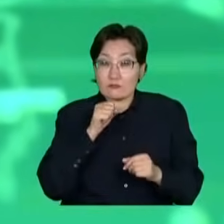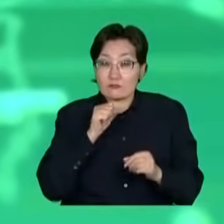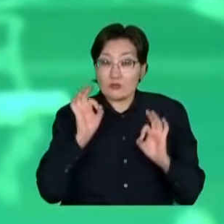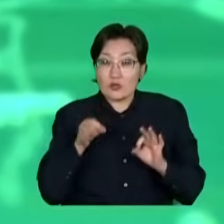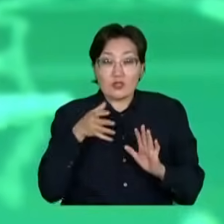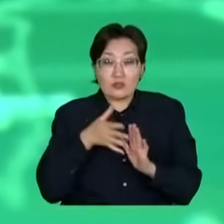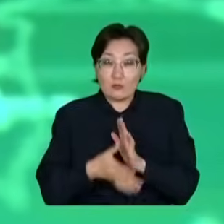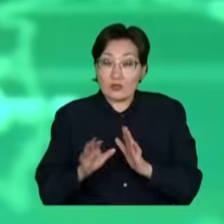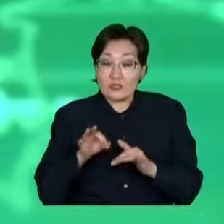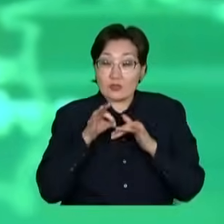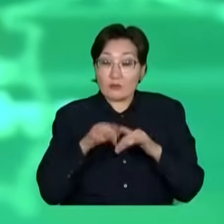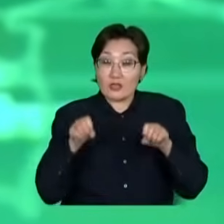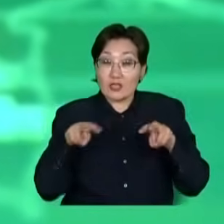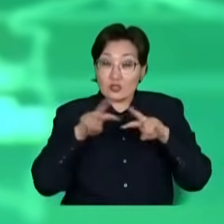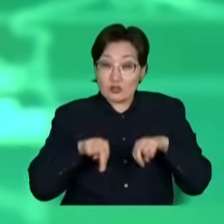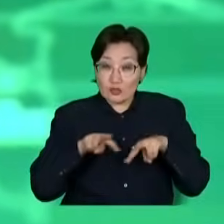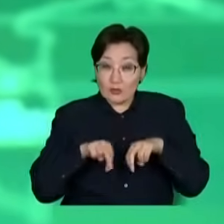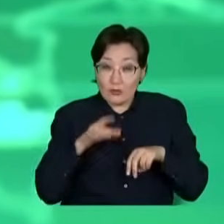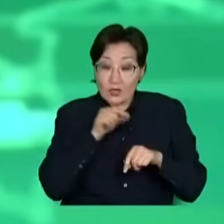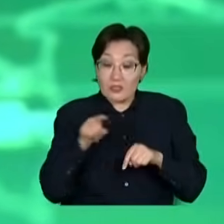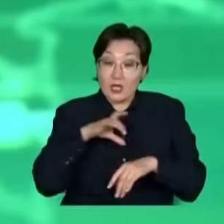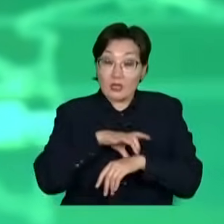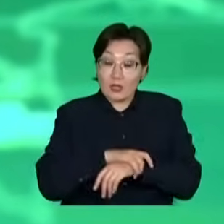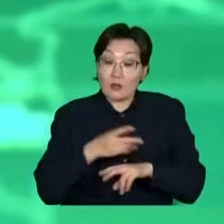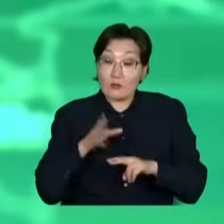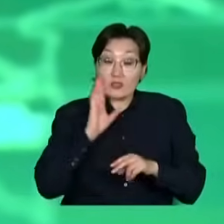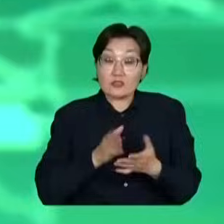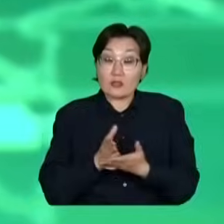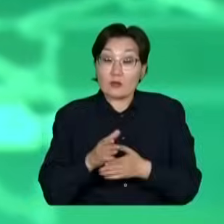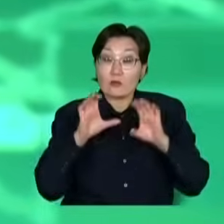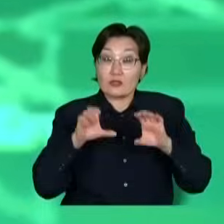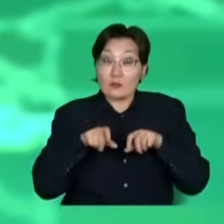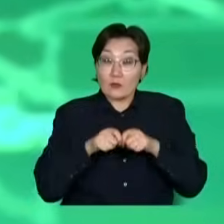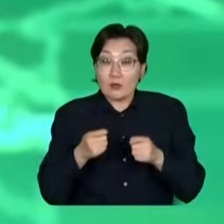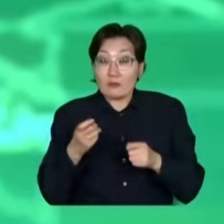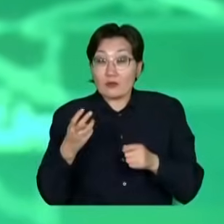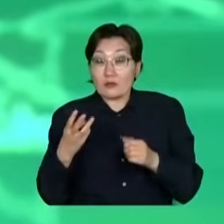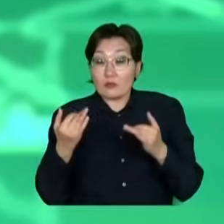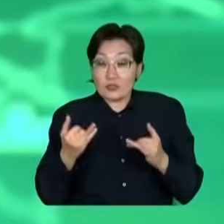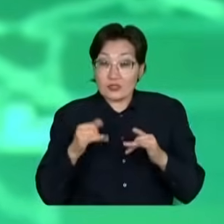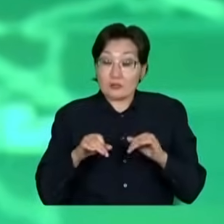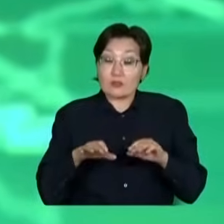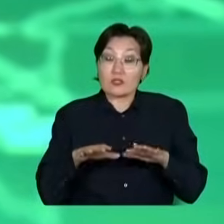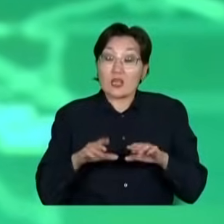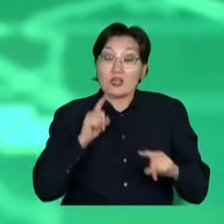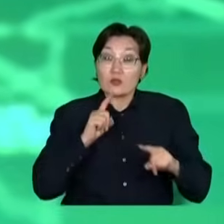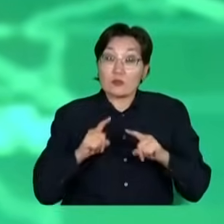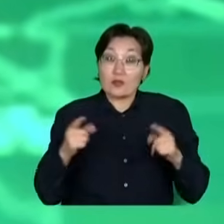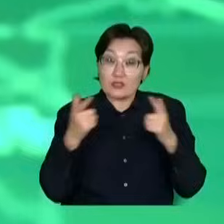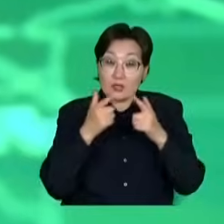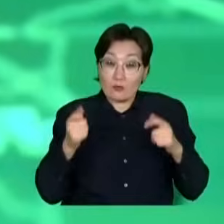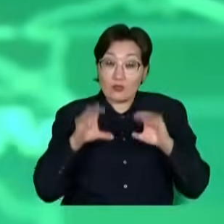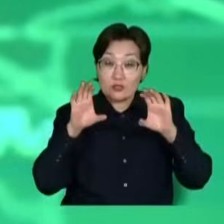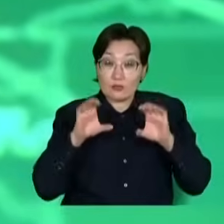арнайы жүргізілген аудит кезінде әшкереленіпті. Сол саласындағы заңсыздықтардың бір қатары бүгінгі мәжіліс отырысында айтылды.